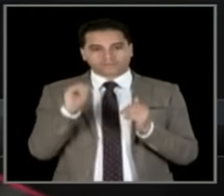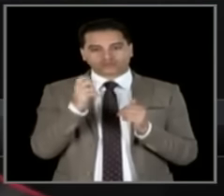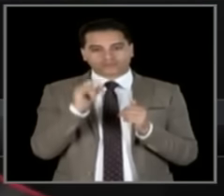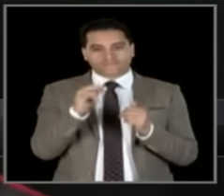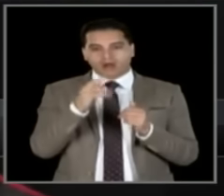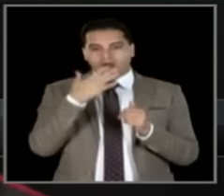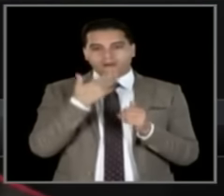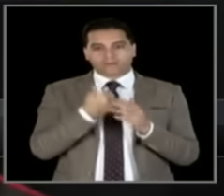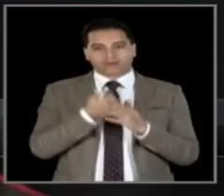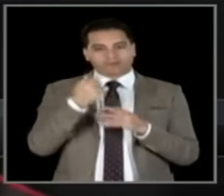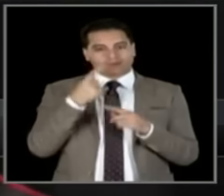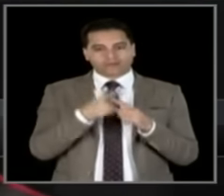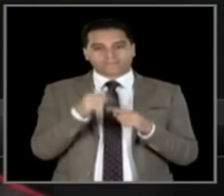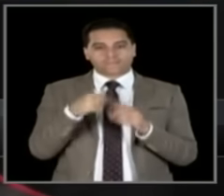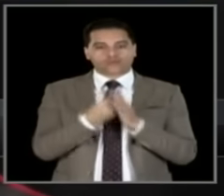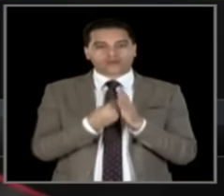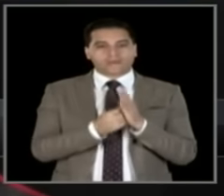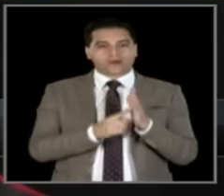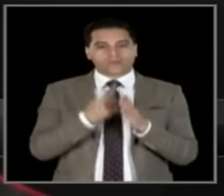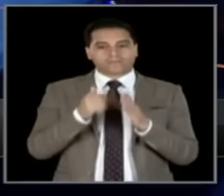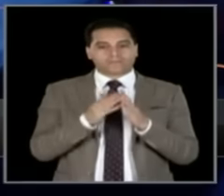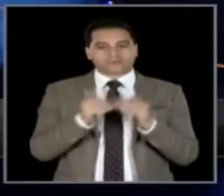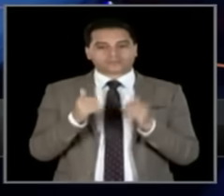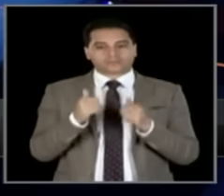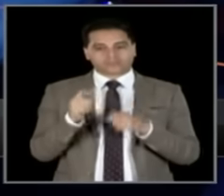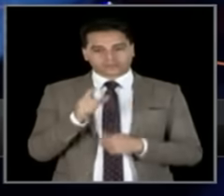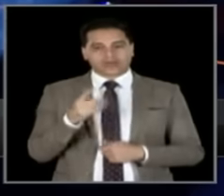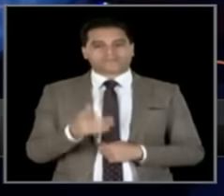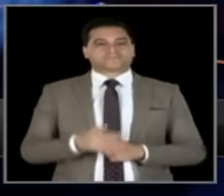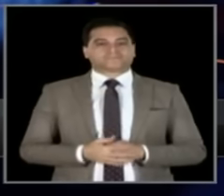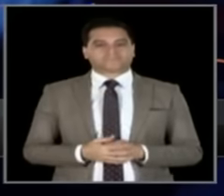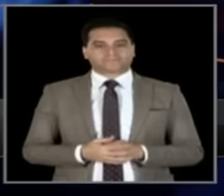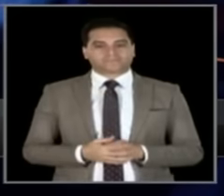عمر. غلط. ما هو أول منتخب عربي وصل للنصف النهائي؟ صح.